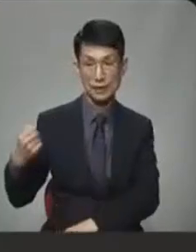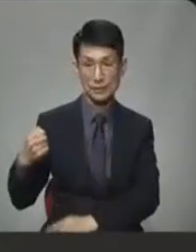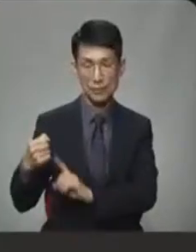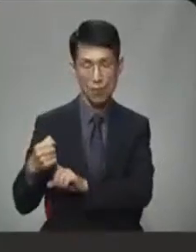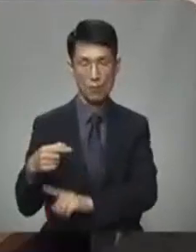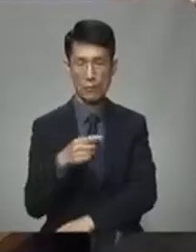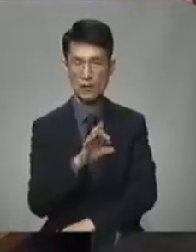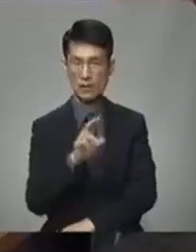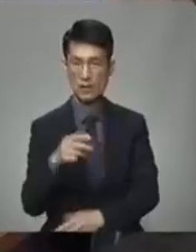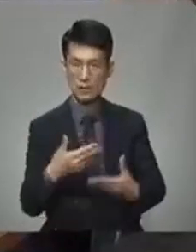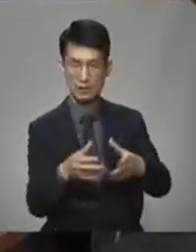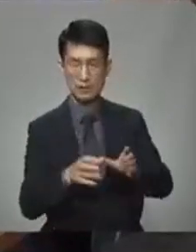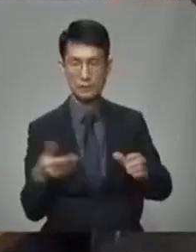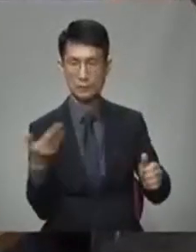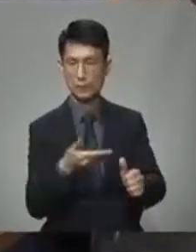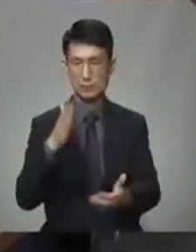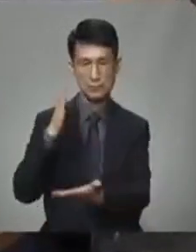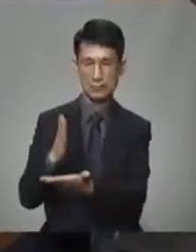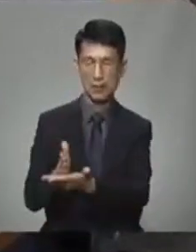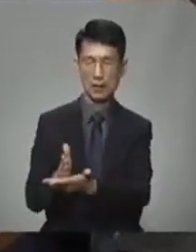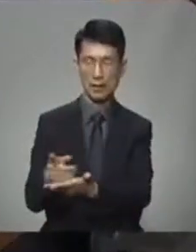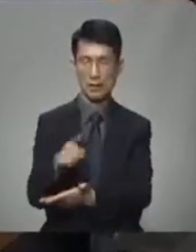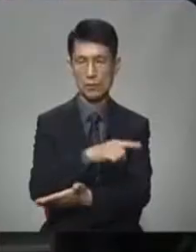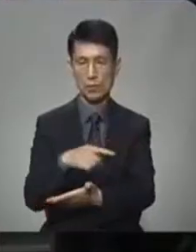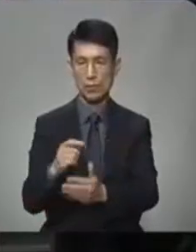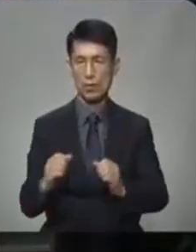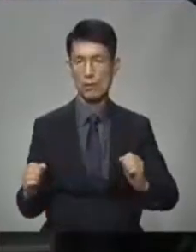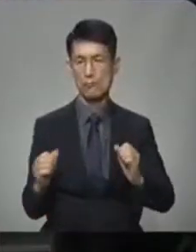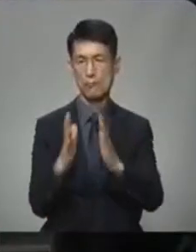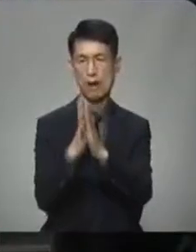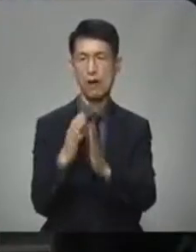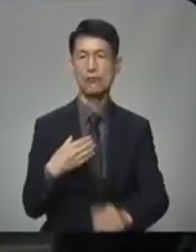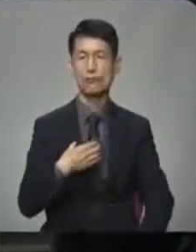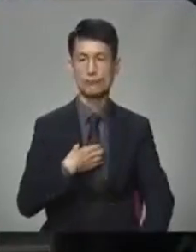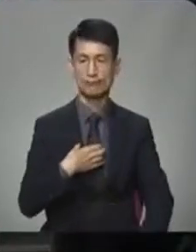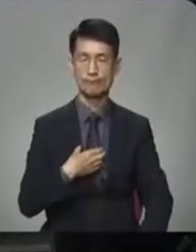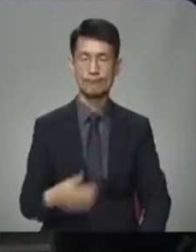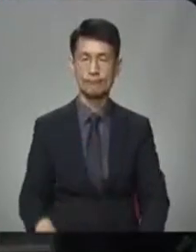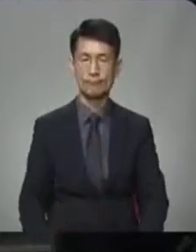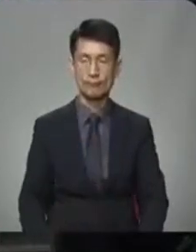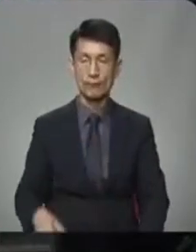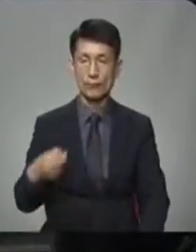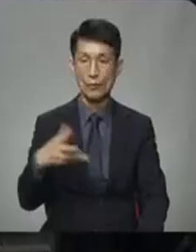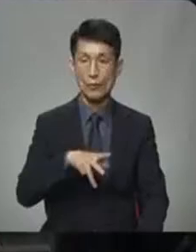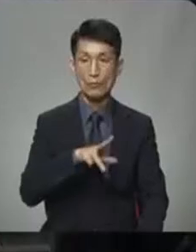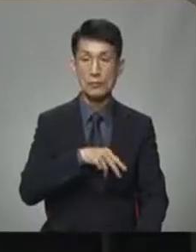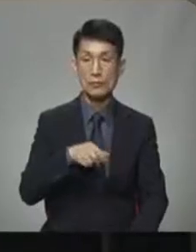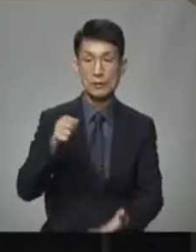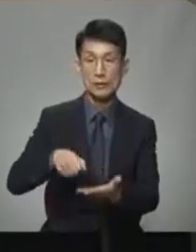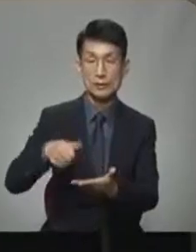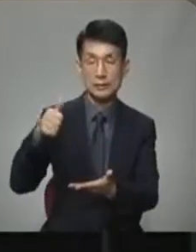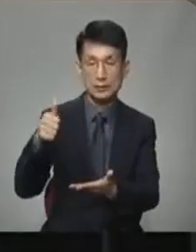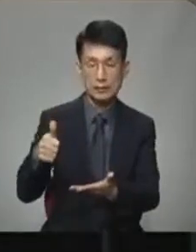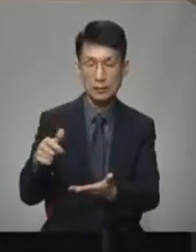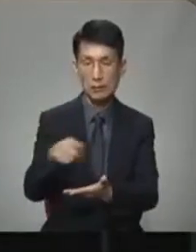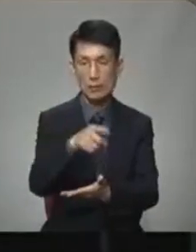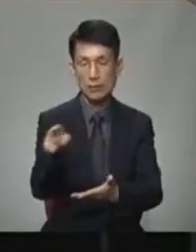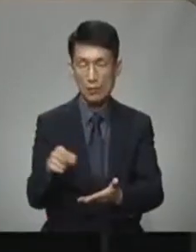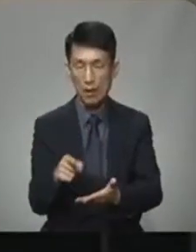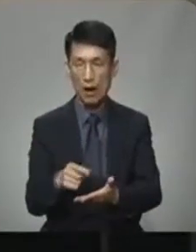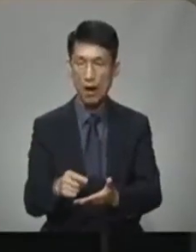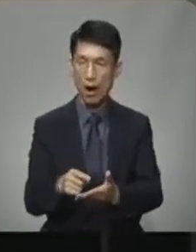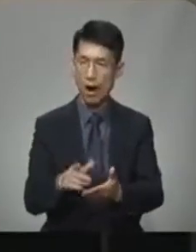주지 말자는 의견까지 나와 갈등의 불씨가 될 수 있습니다 또 의장 선거 과열로 자리 나눠 먹기나